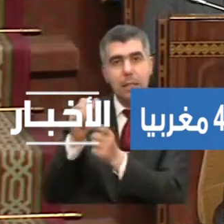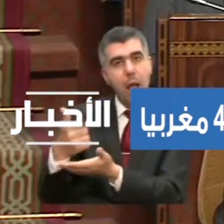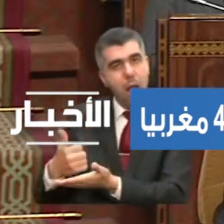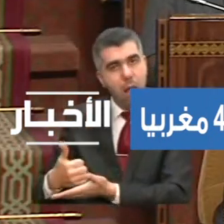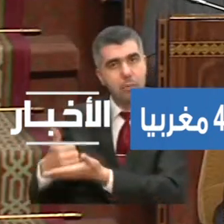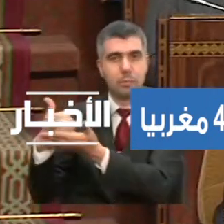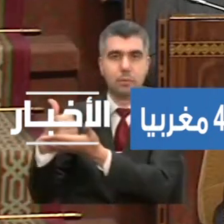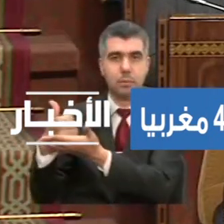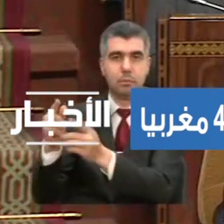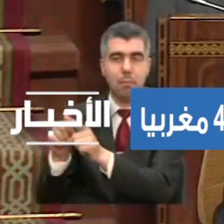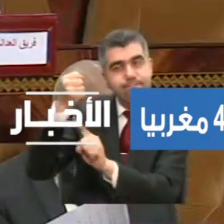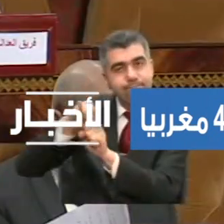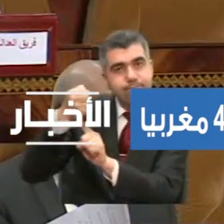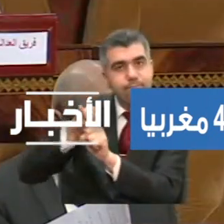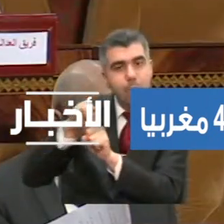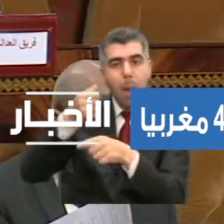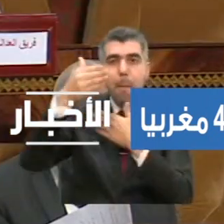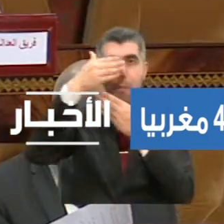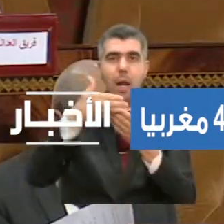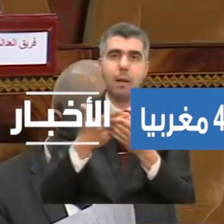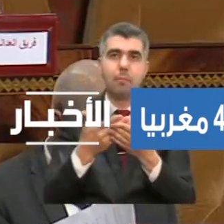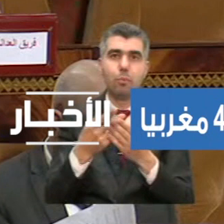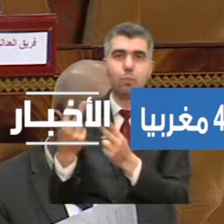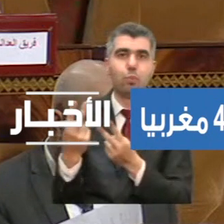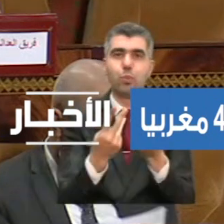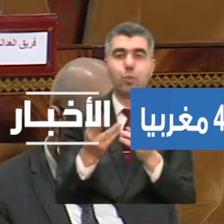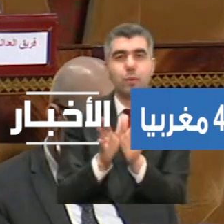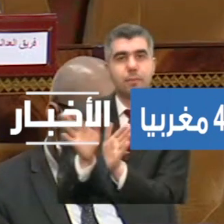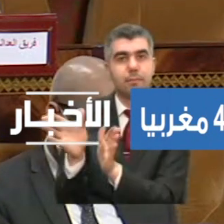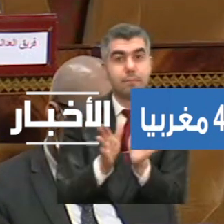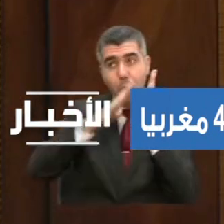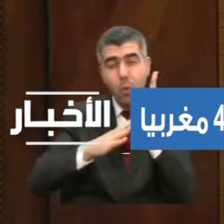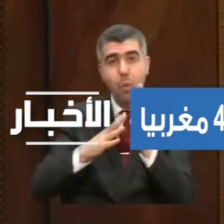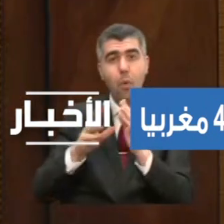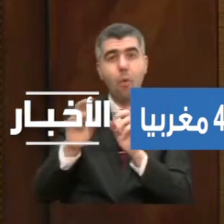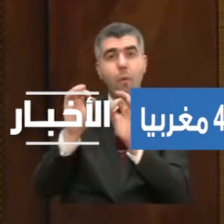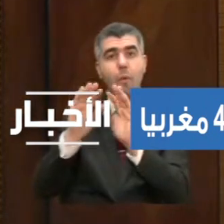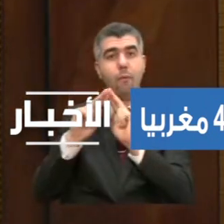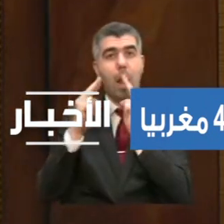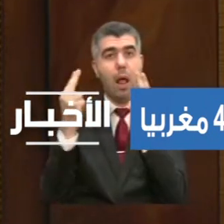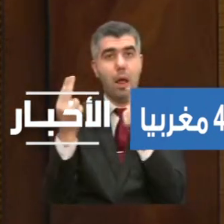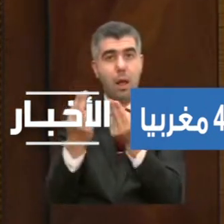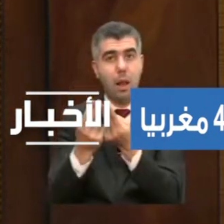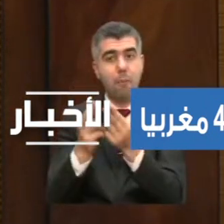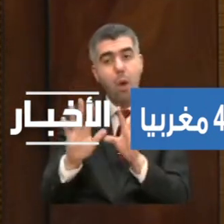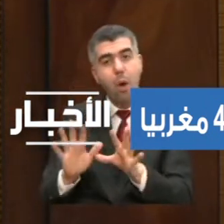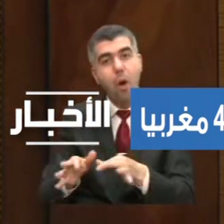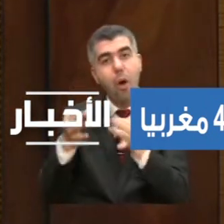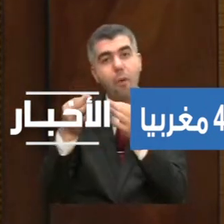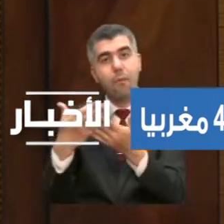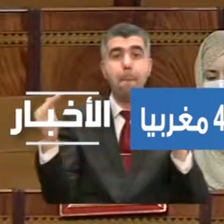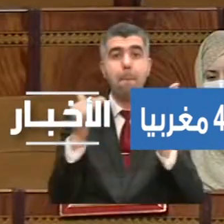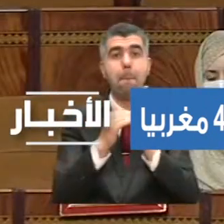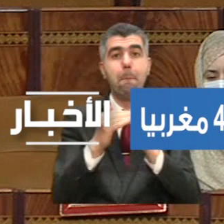هذه العملية المغاربة العالقين ب17 دولة، هي تركيا وصربيا وهنغاريا والنمسا